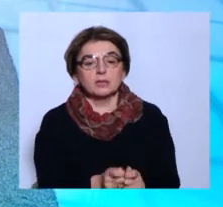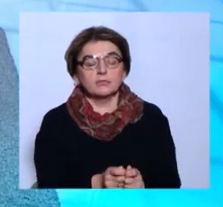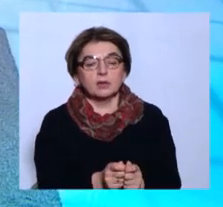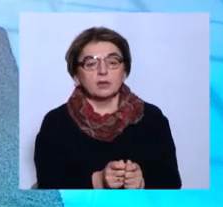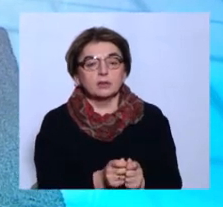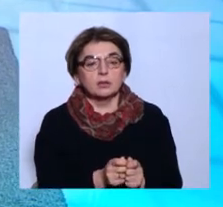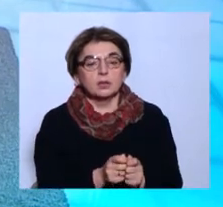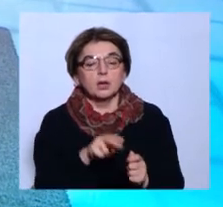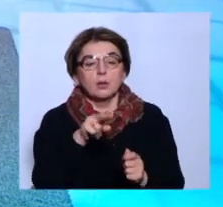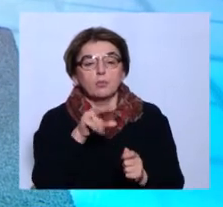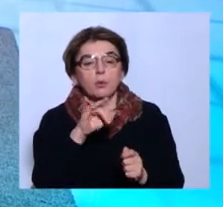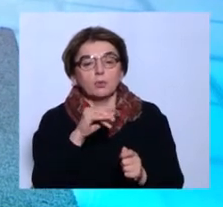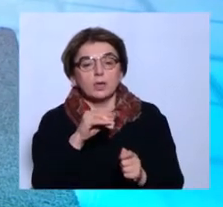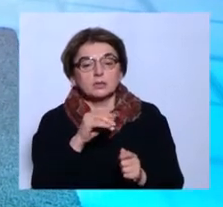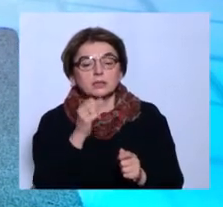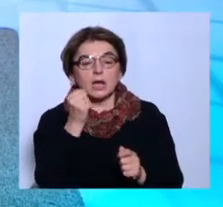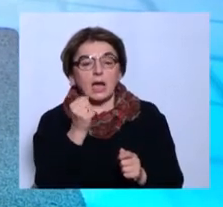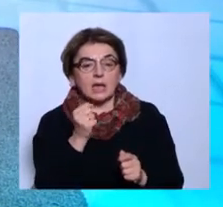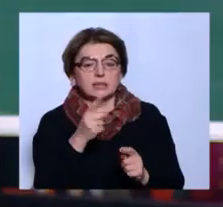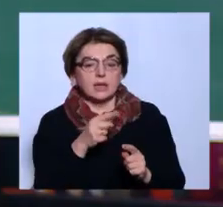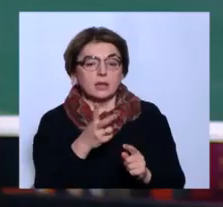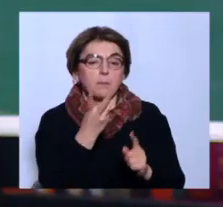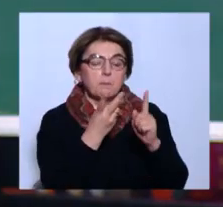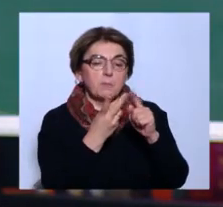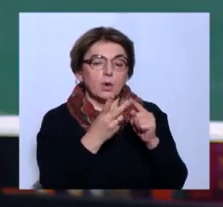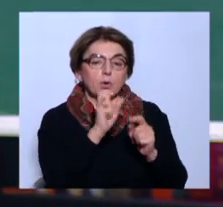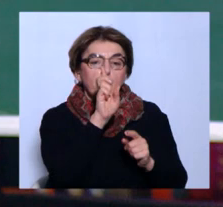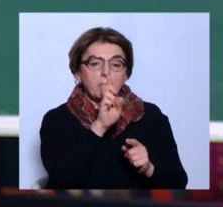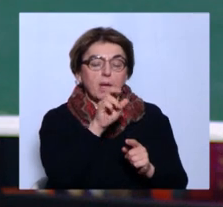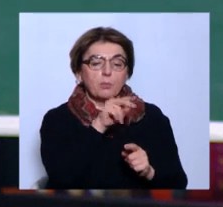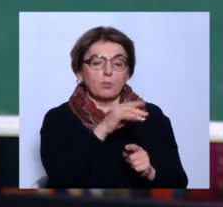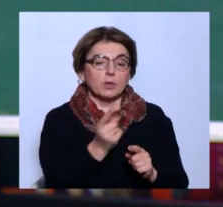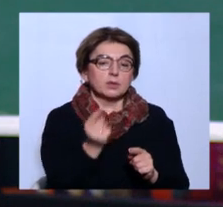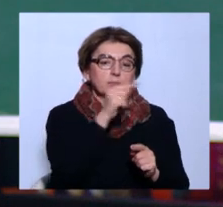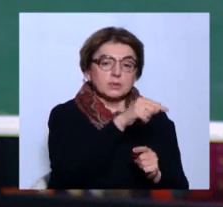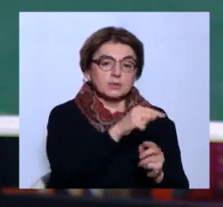B პოპულაციიდან ჩვენ შემთხვევაში A პოპულაციისაკენ მიდის რაღაცა